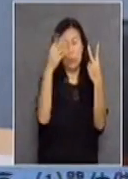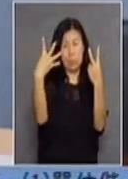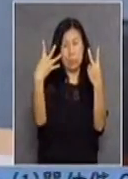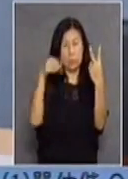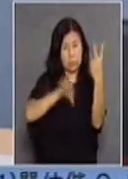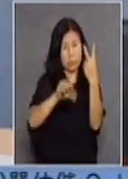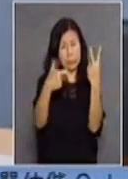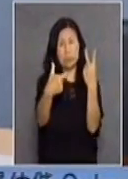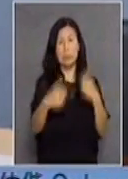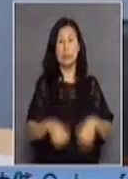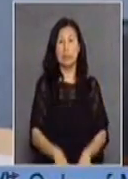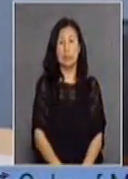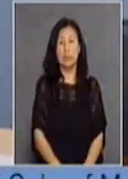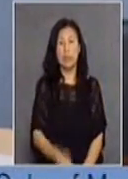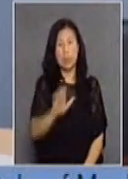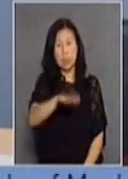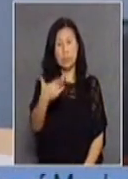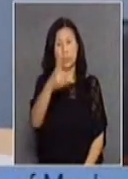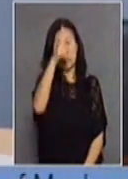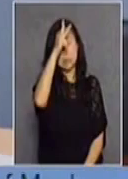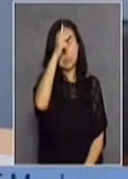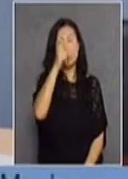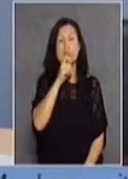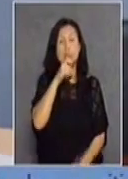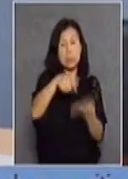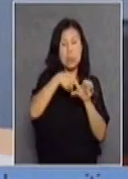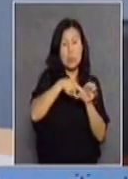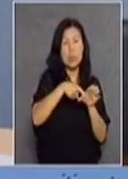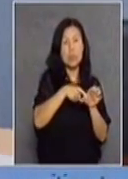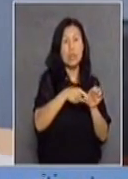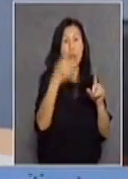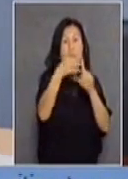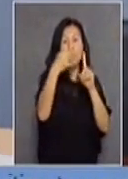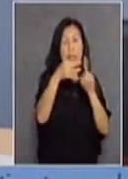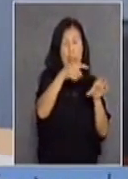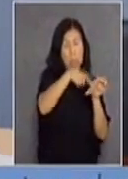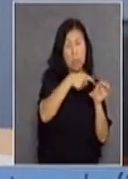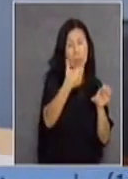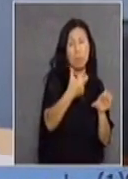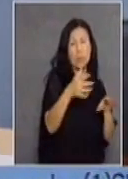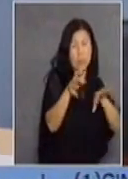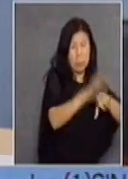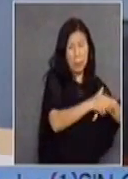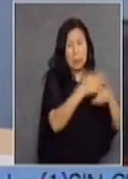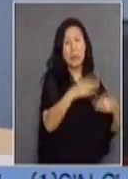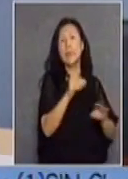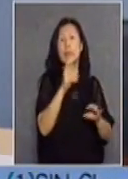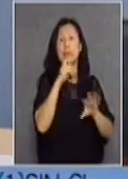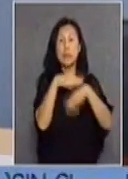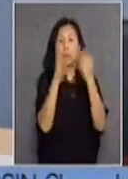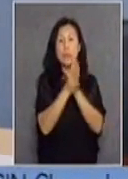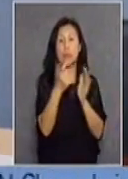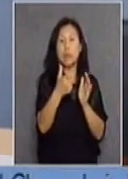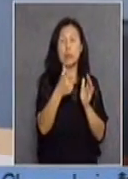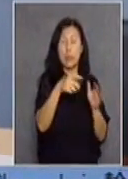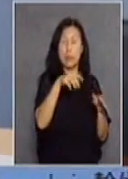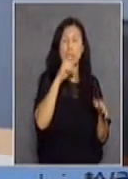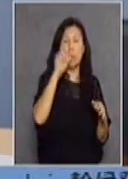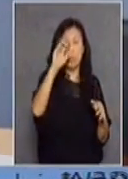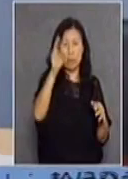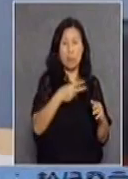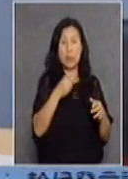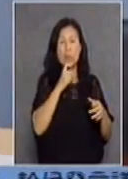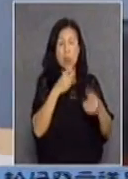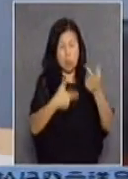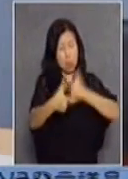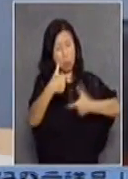274億元。但政府又把這些收入列為非經常帳，不把這筆收入注入經營帳